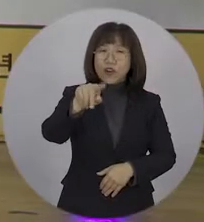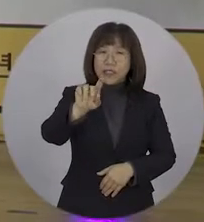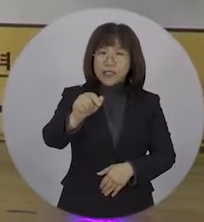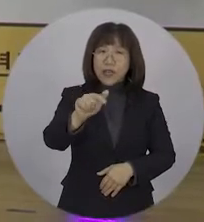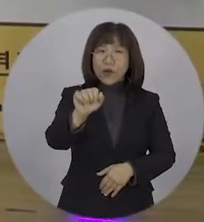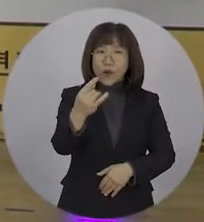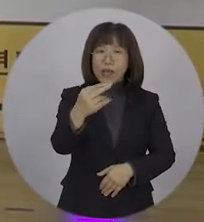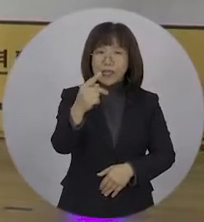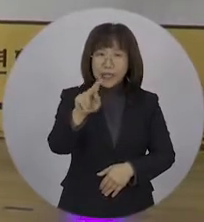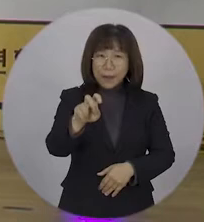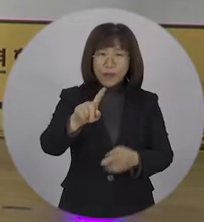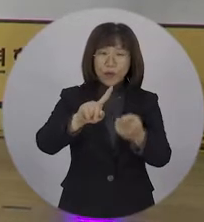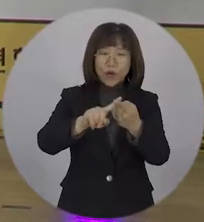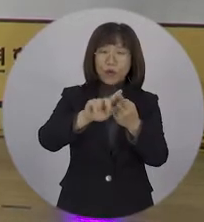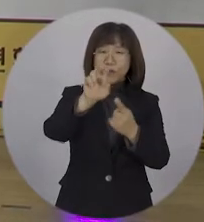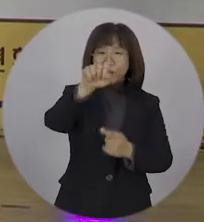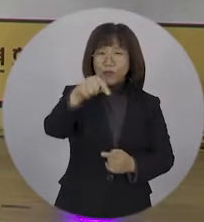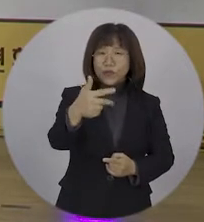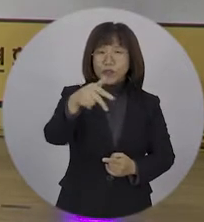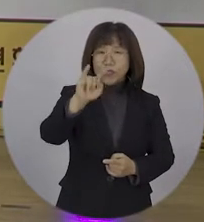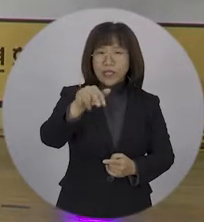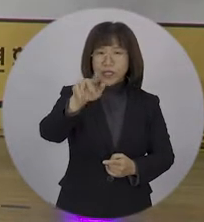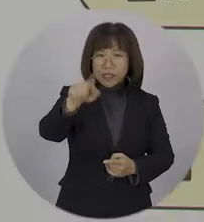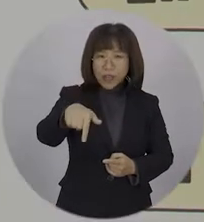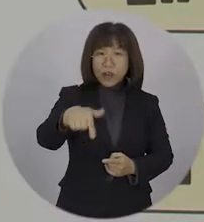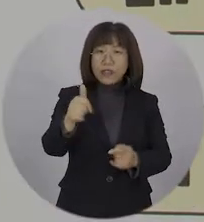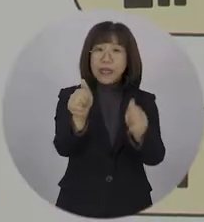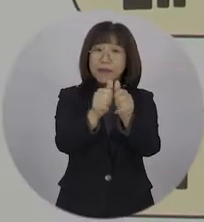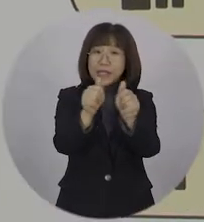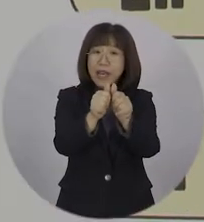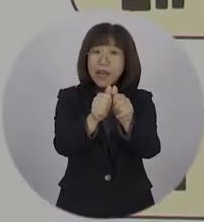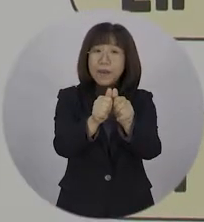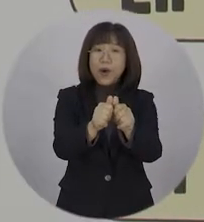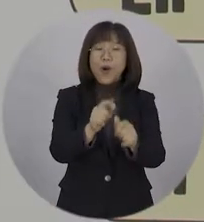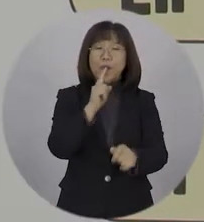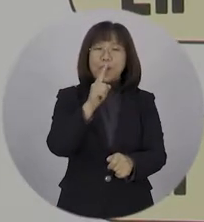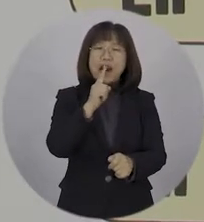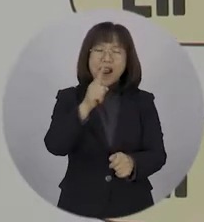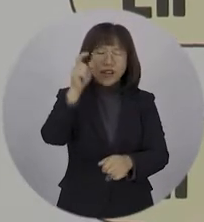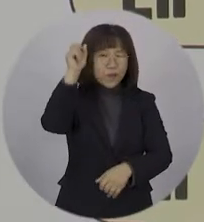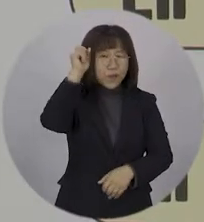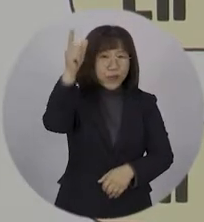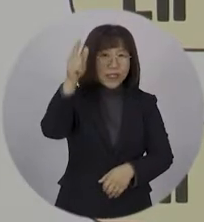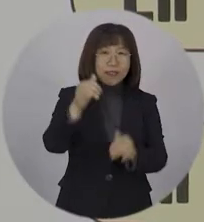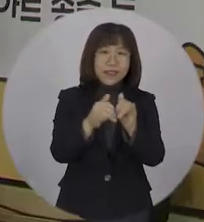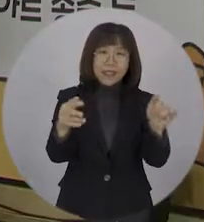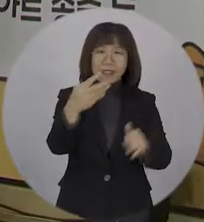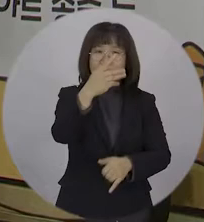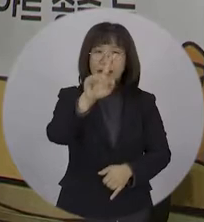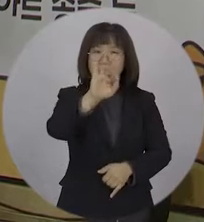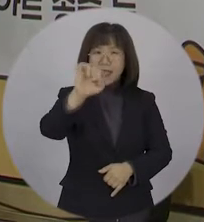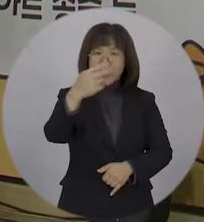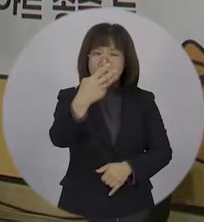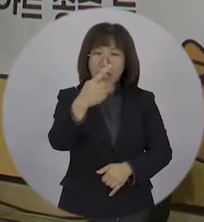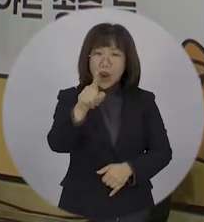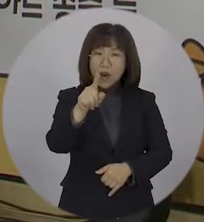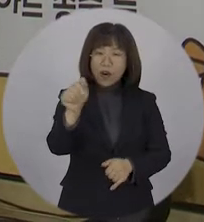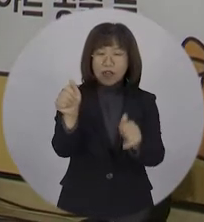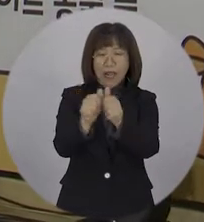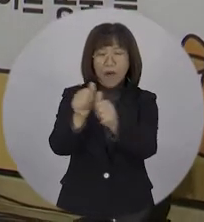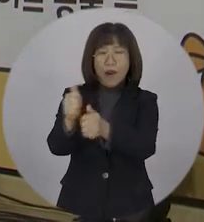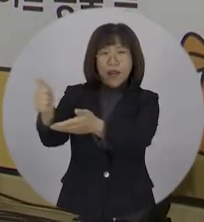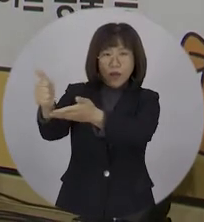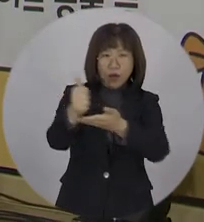문제적 남자 등 다양한 tv 프로그램에 출연한 방송인 이자 언어 천재로 도 유명한 타일러 라 씨가 강사로